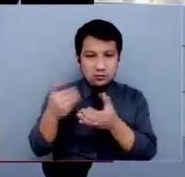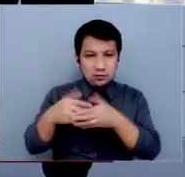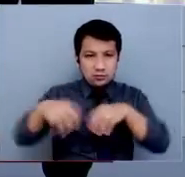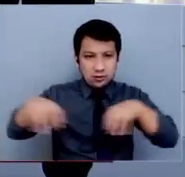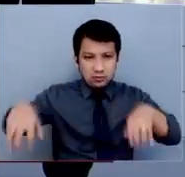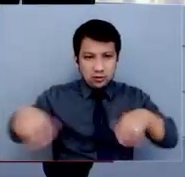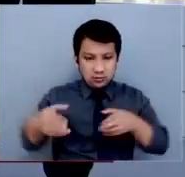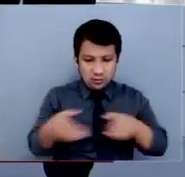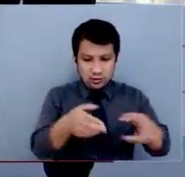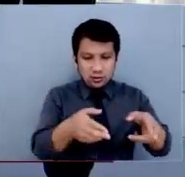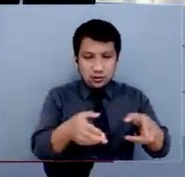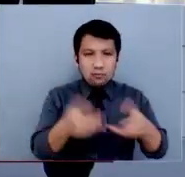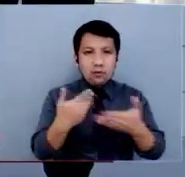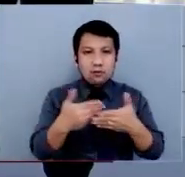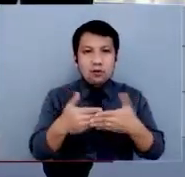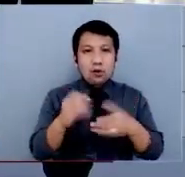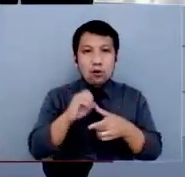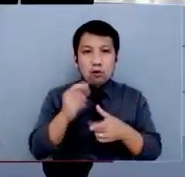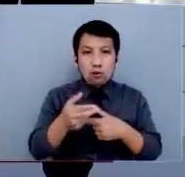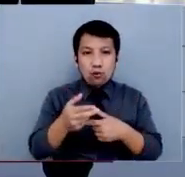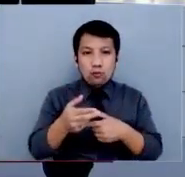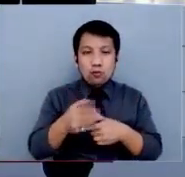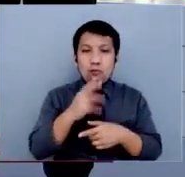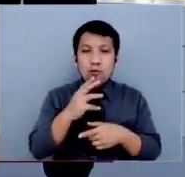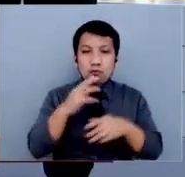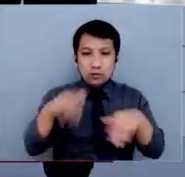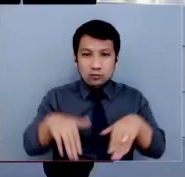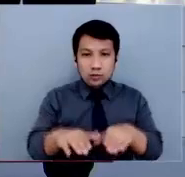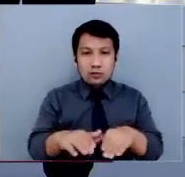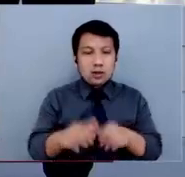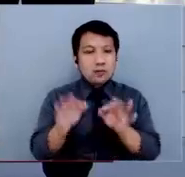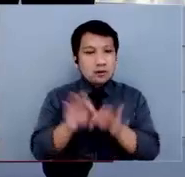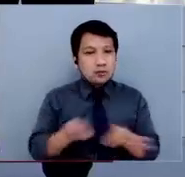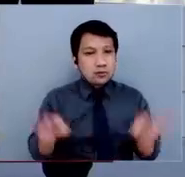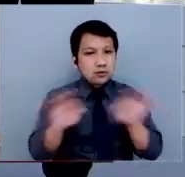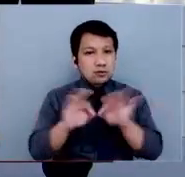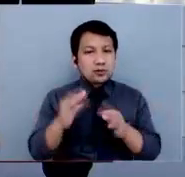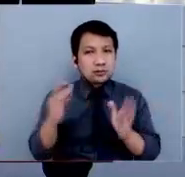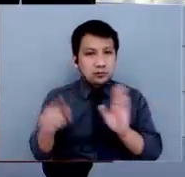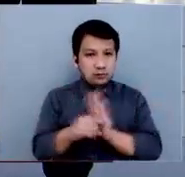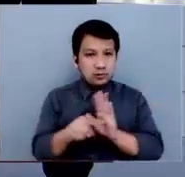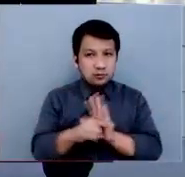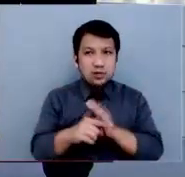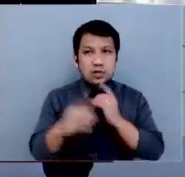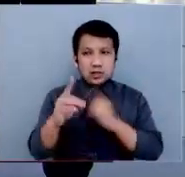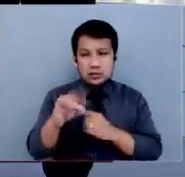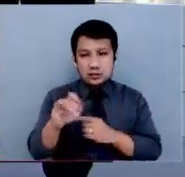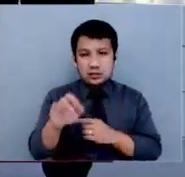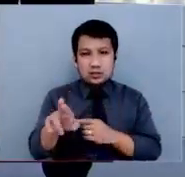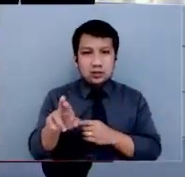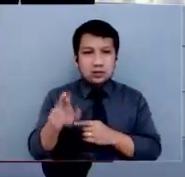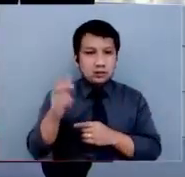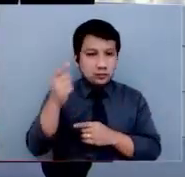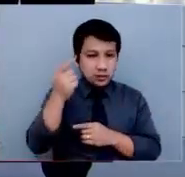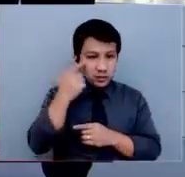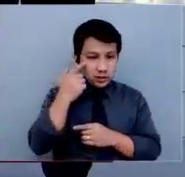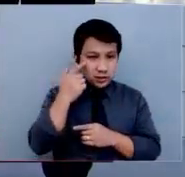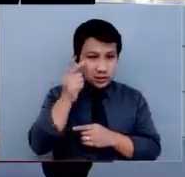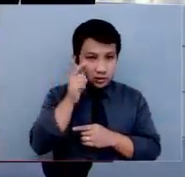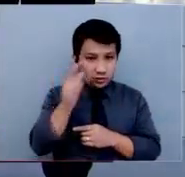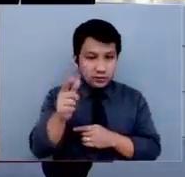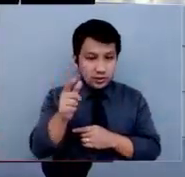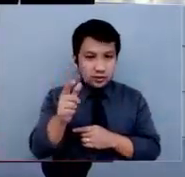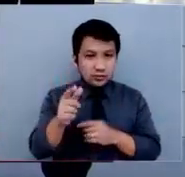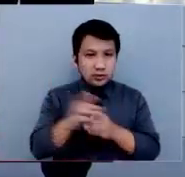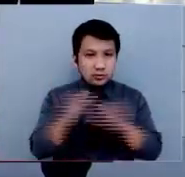o mga ilog o doon sa groundwater. Ito ang dahilan kung bakit pinagbawal ni Noy Environment Secretary Gina Lopez ang open